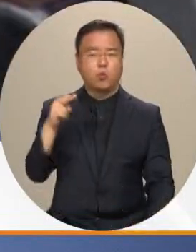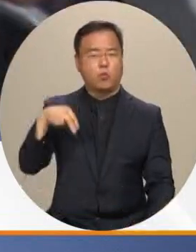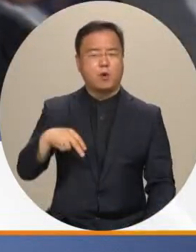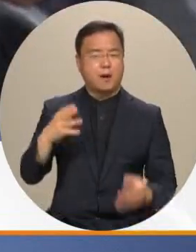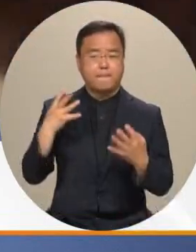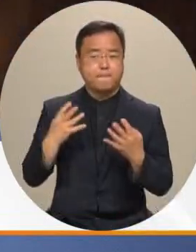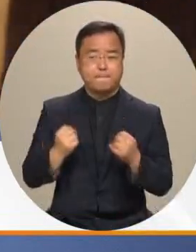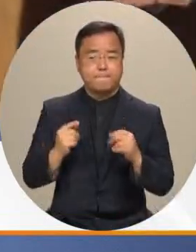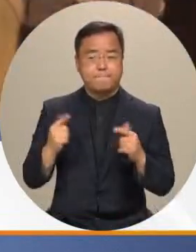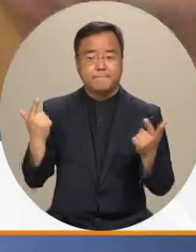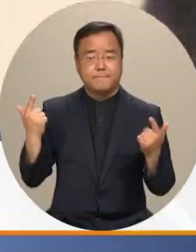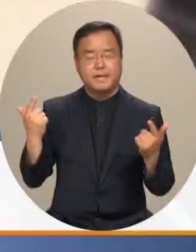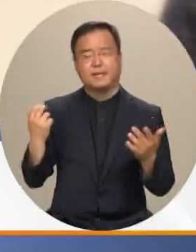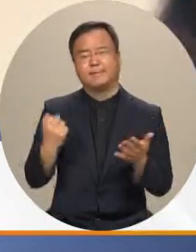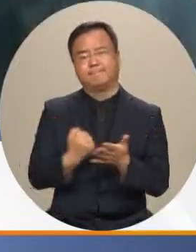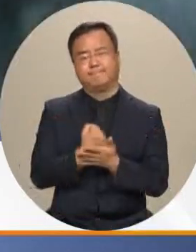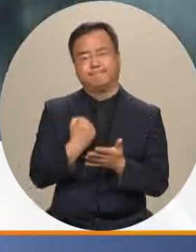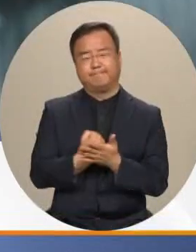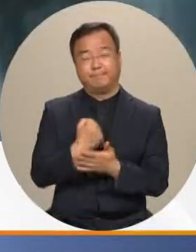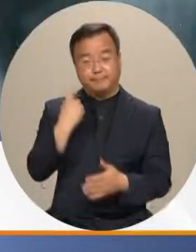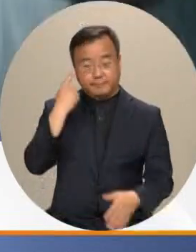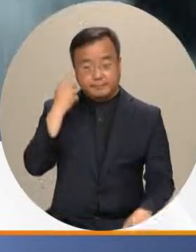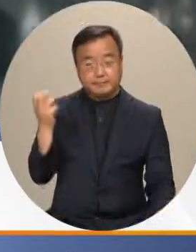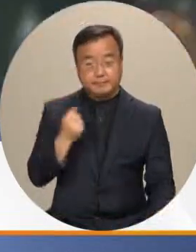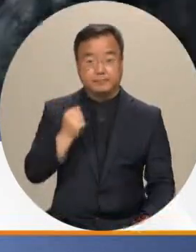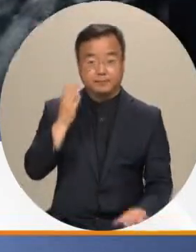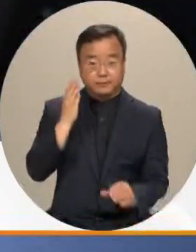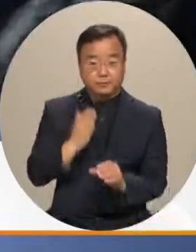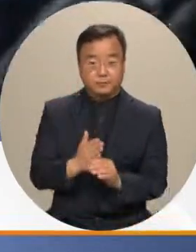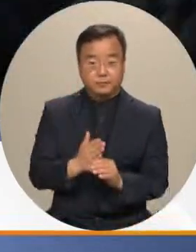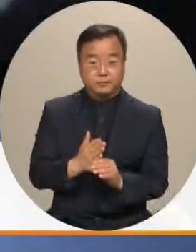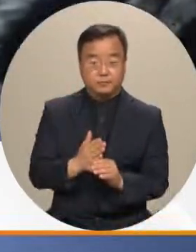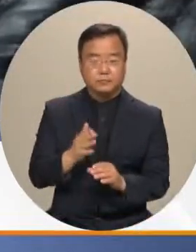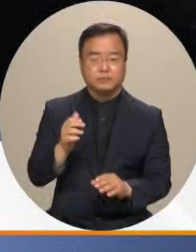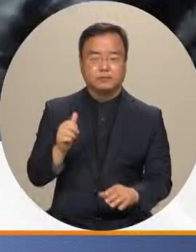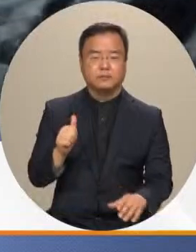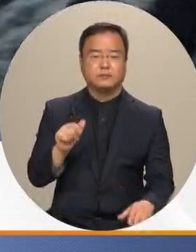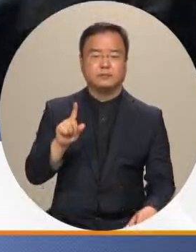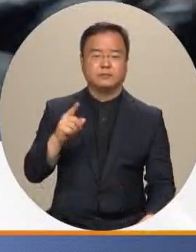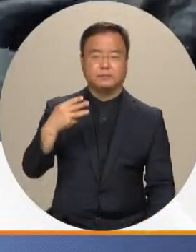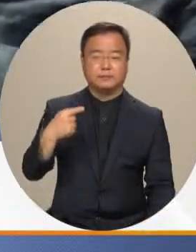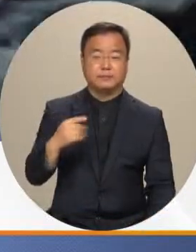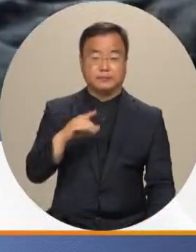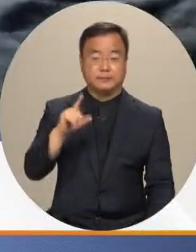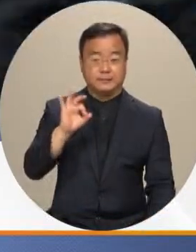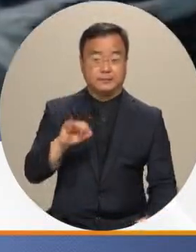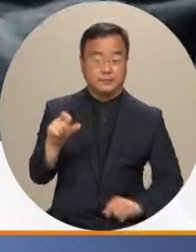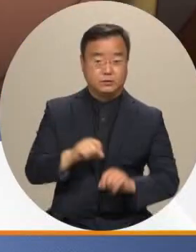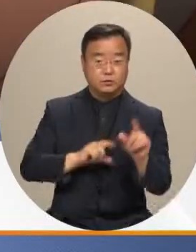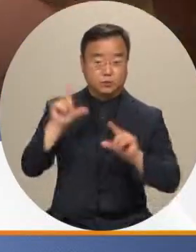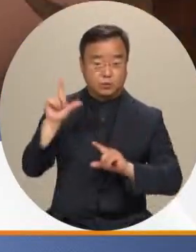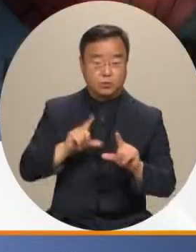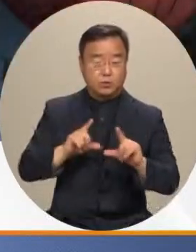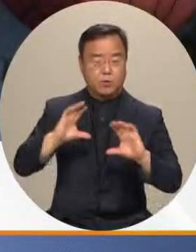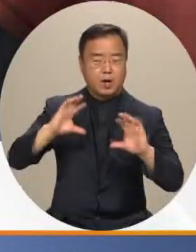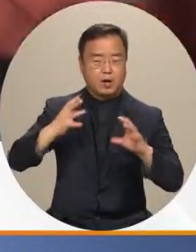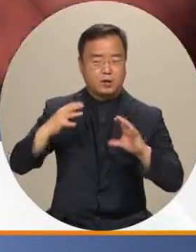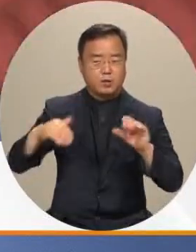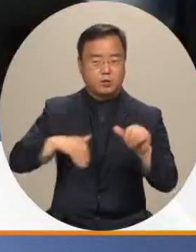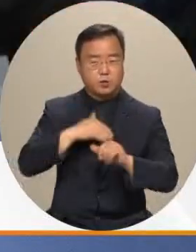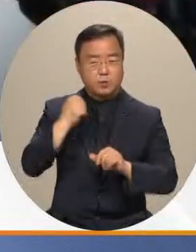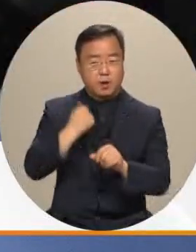그래서 그런 아쉬운 부분 항상 가지고 있던 터에 하루방에 독특한 형태와 세계관을 만들어보면